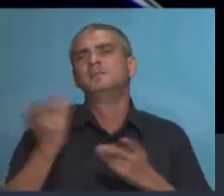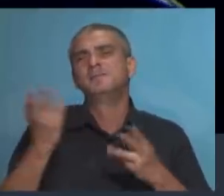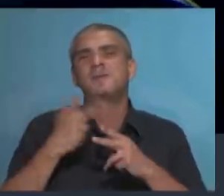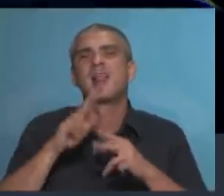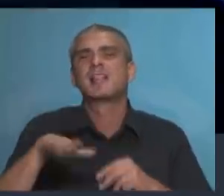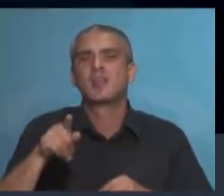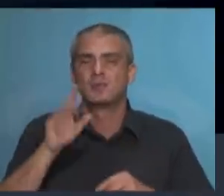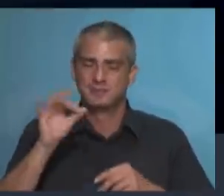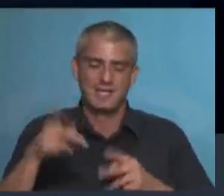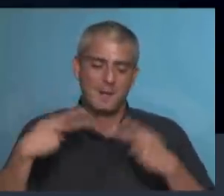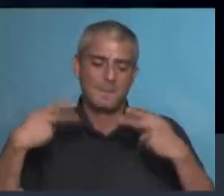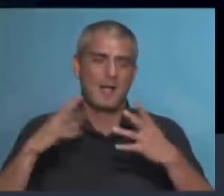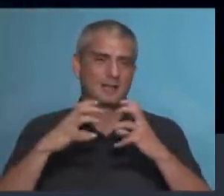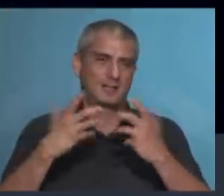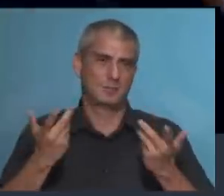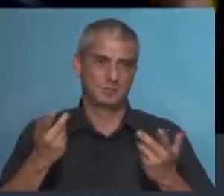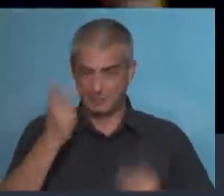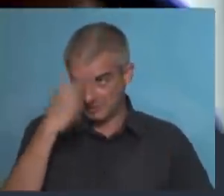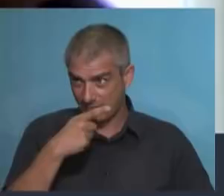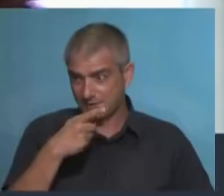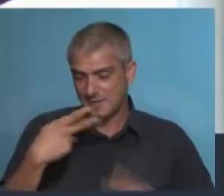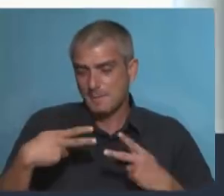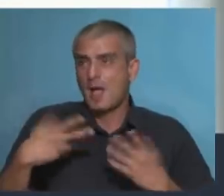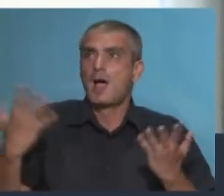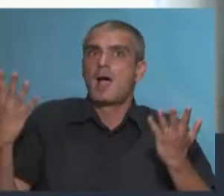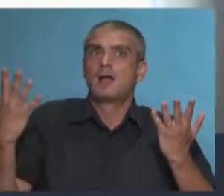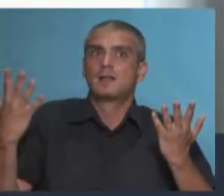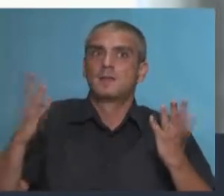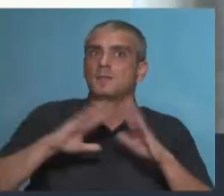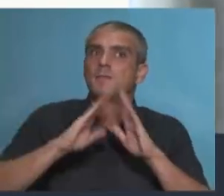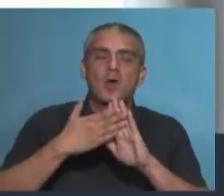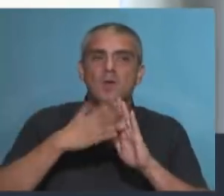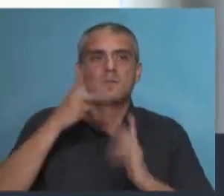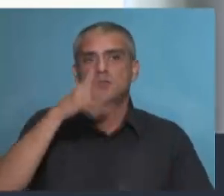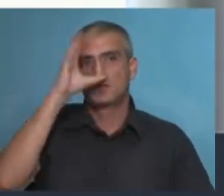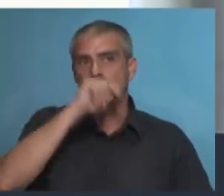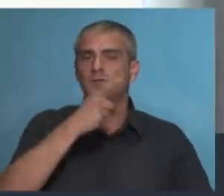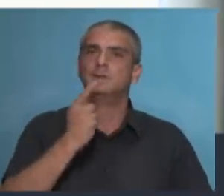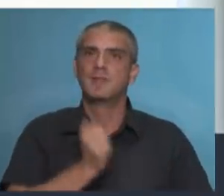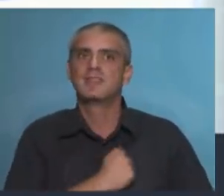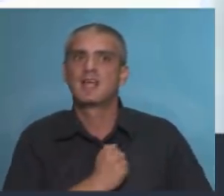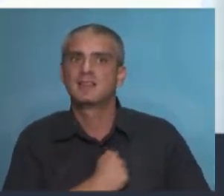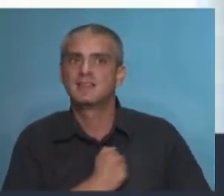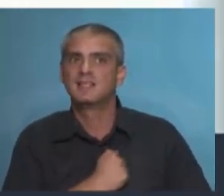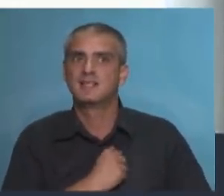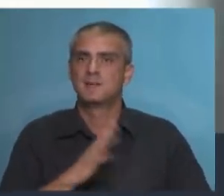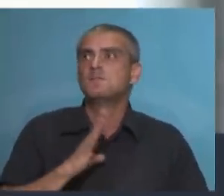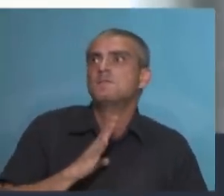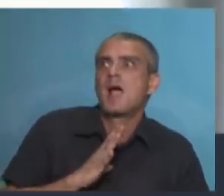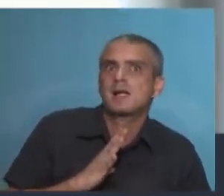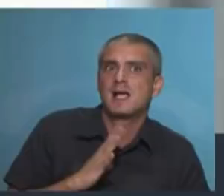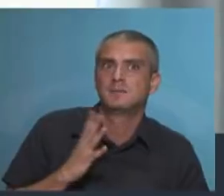מחלות הילדות זה הפחד. אני מבין. זה הפחד מכל מה שנתפס כדתי,